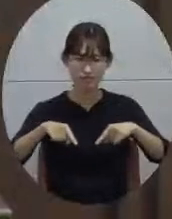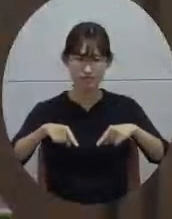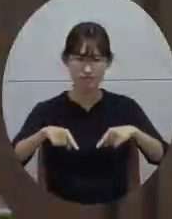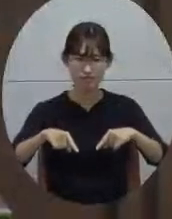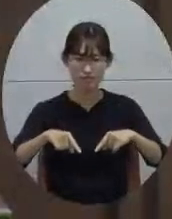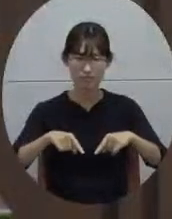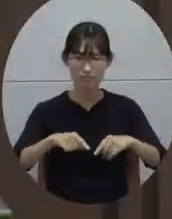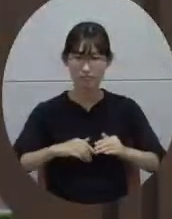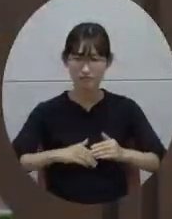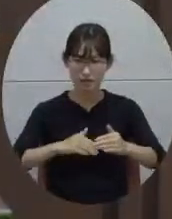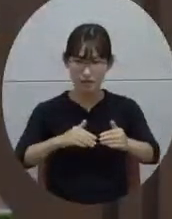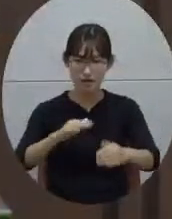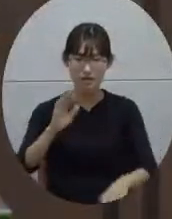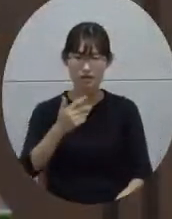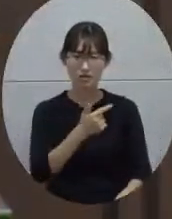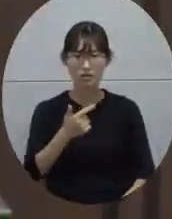생각합니다.